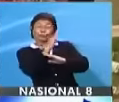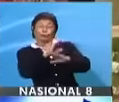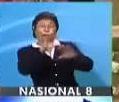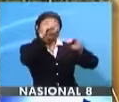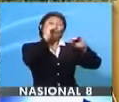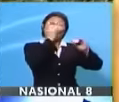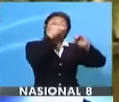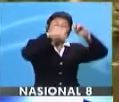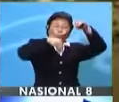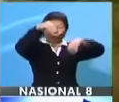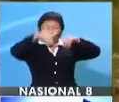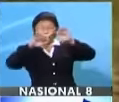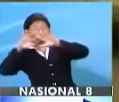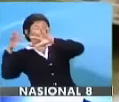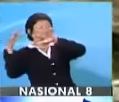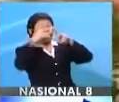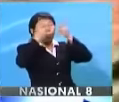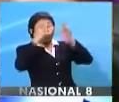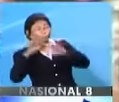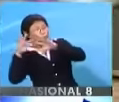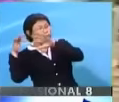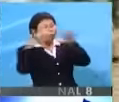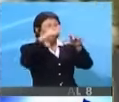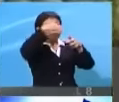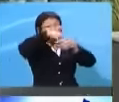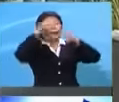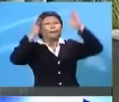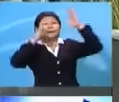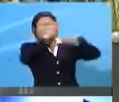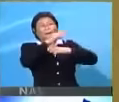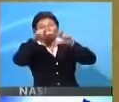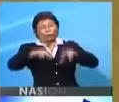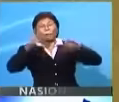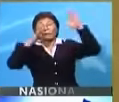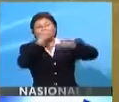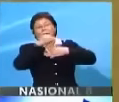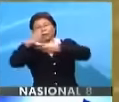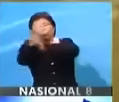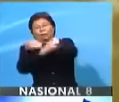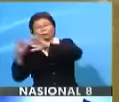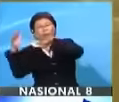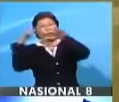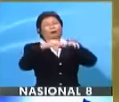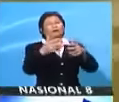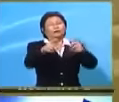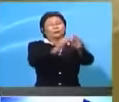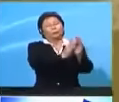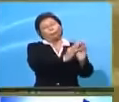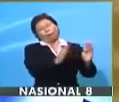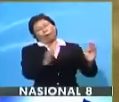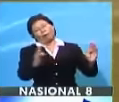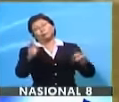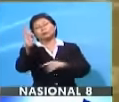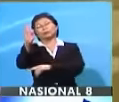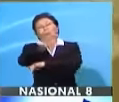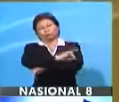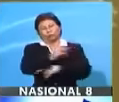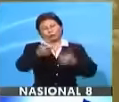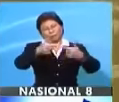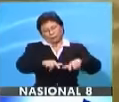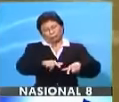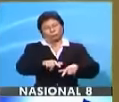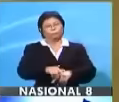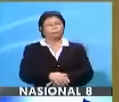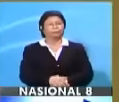bunga mencuri tumpuan pelancong dalam dan luar negara sepanjang 7 hari Floria berlangsung.